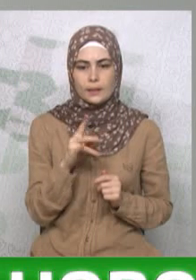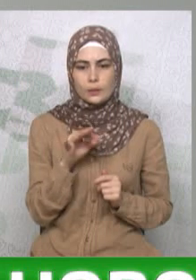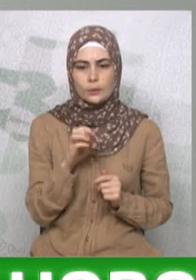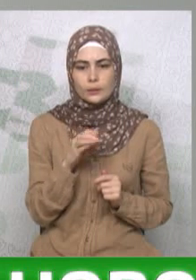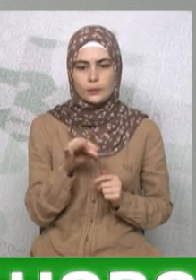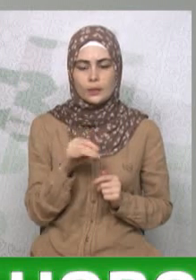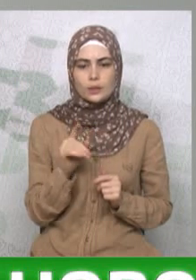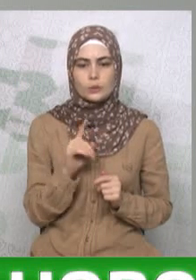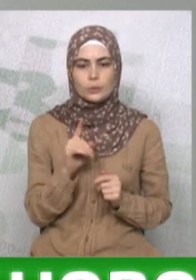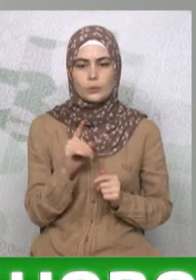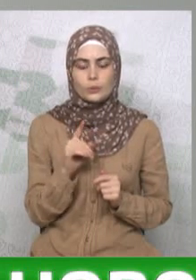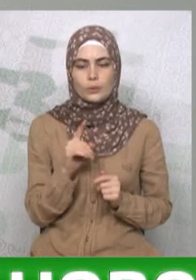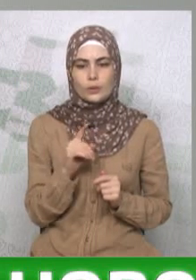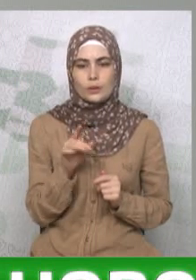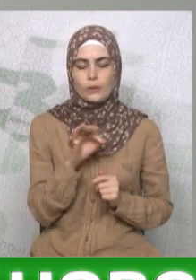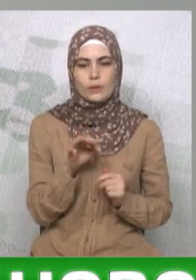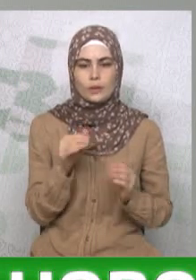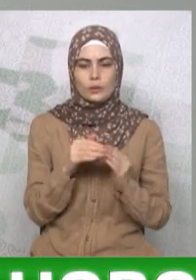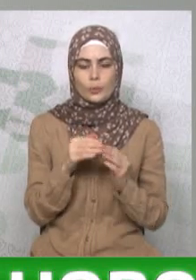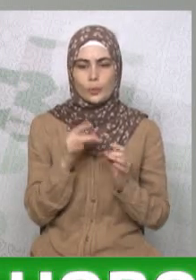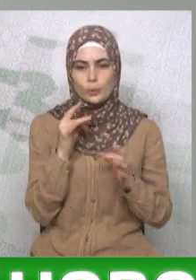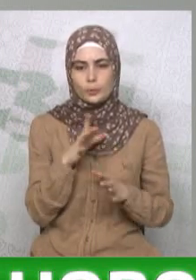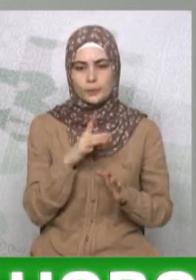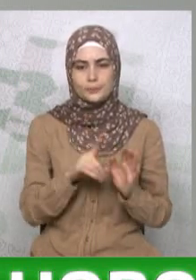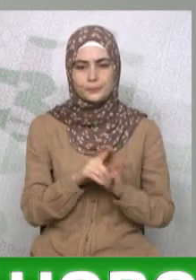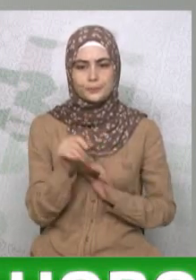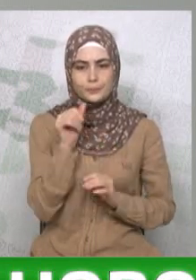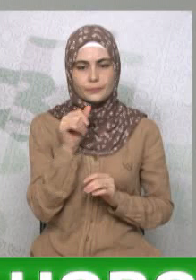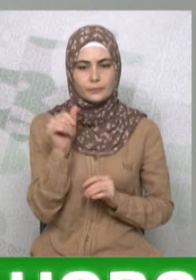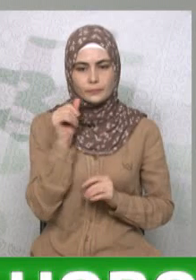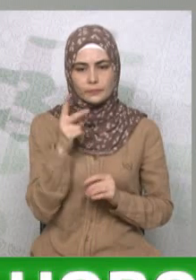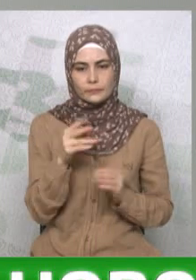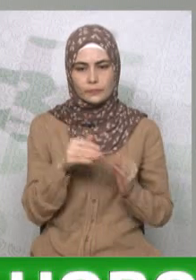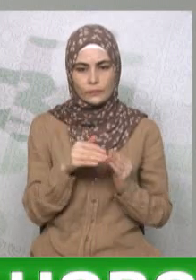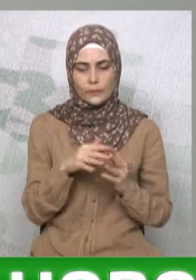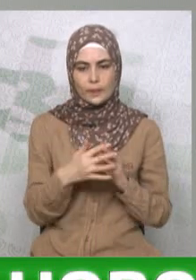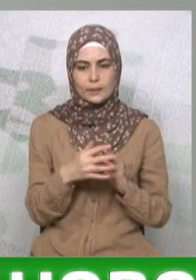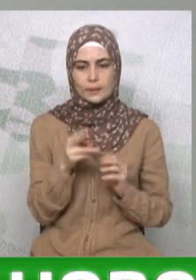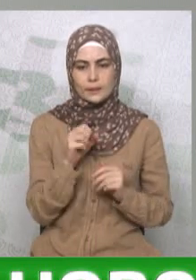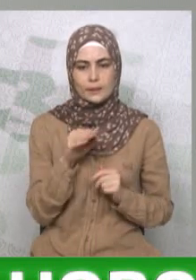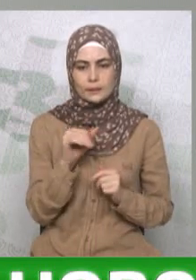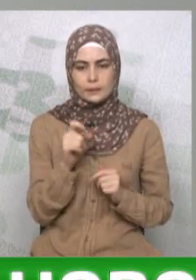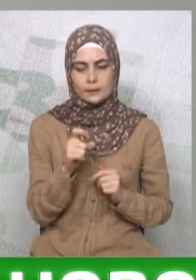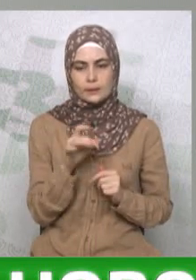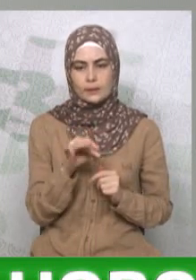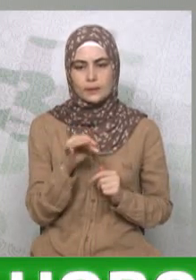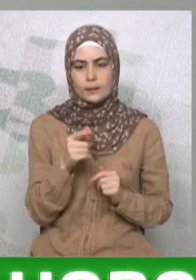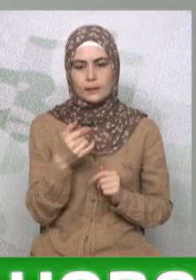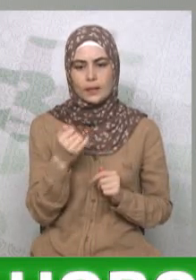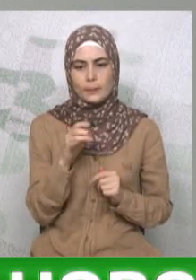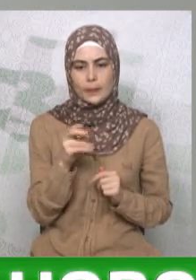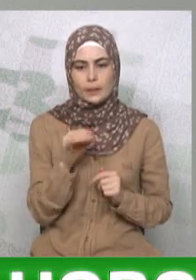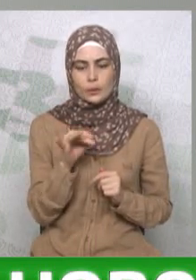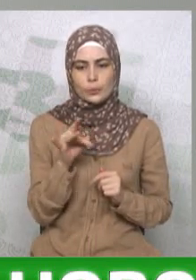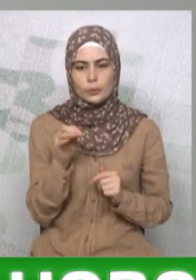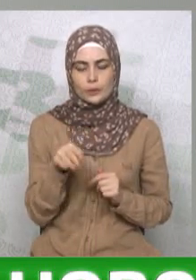музея. Что касается домов культуры, начатые в прошлом году, два дома культуры в селении Датых и в селении Гербикюрт, они в